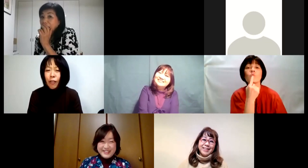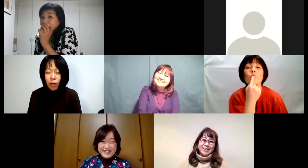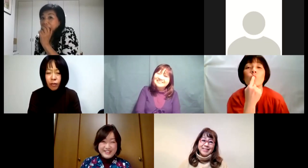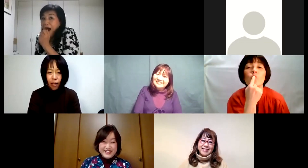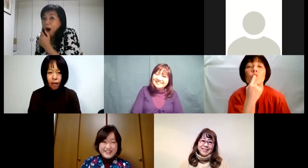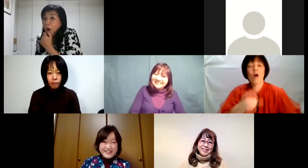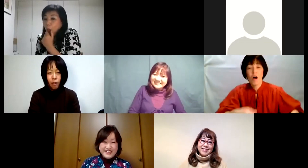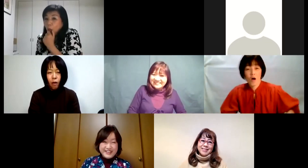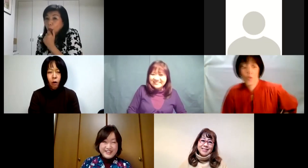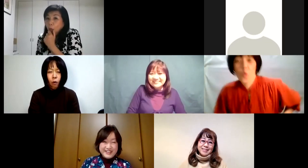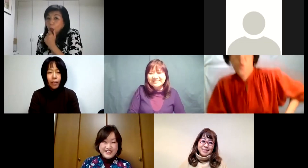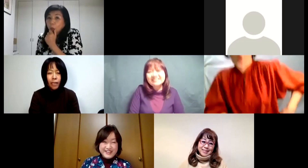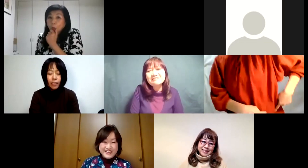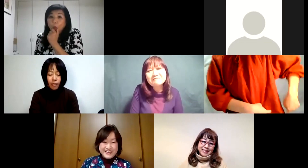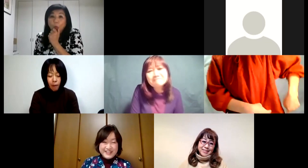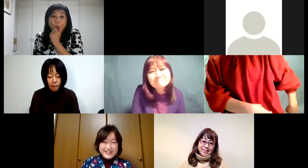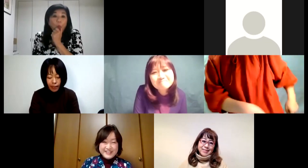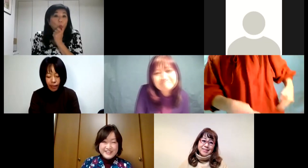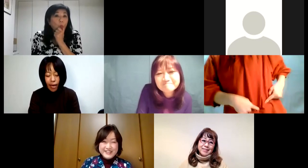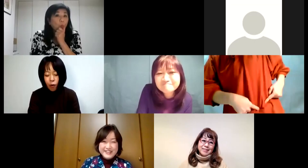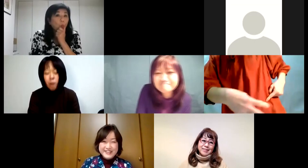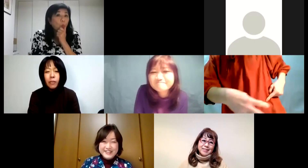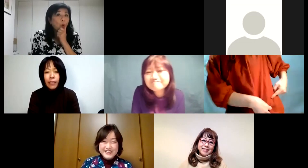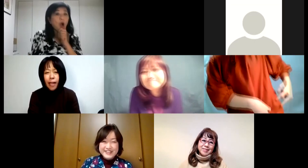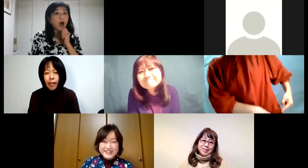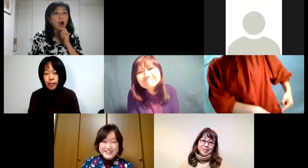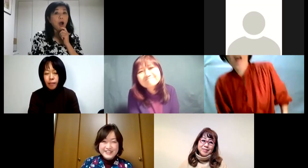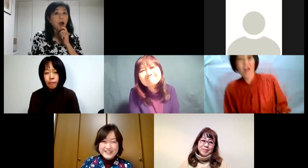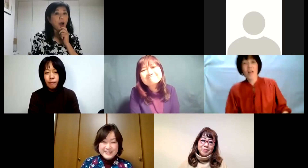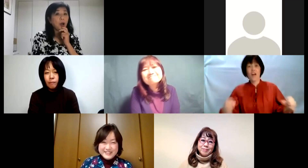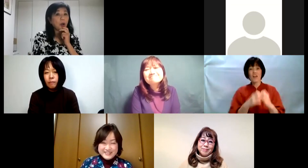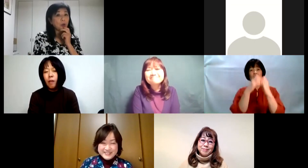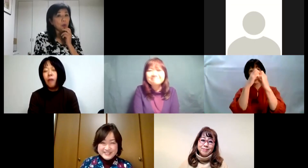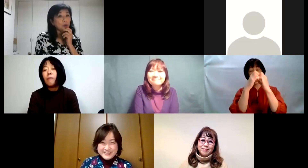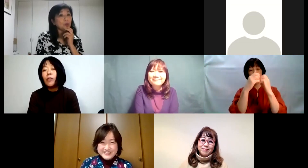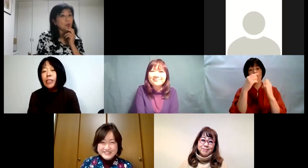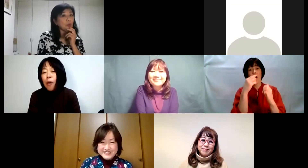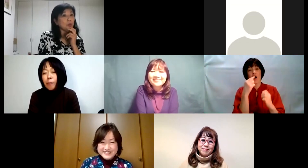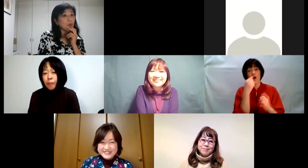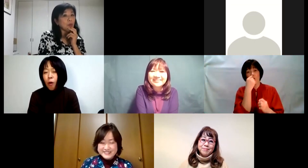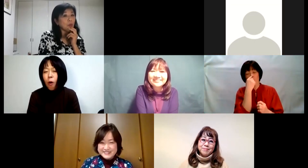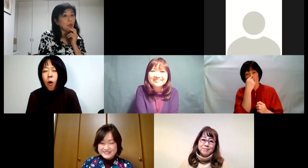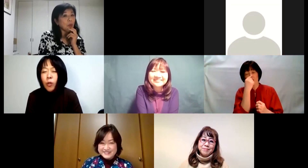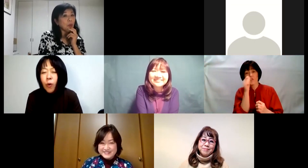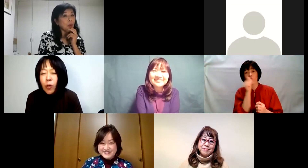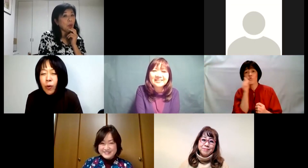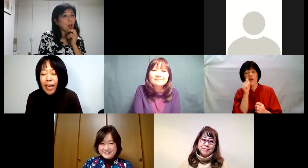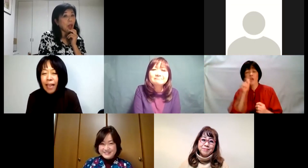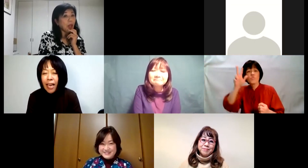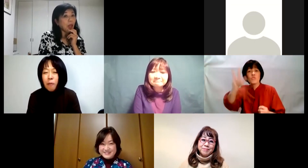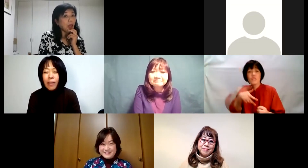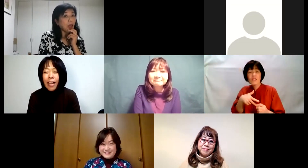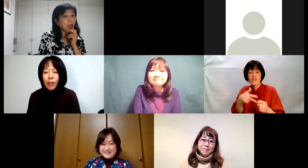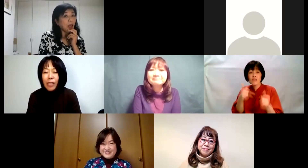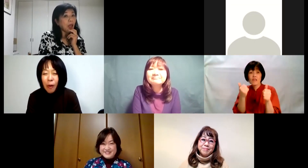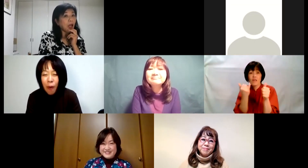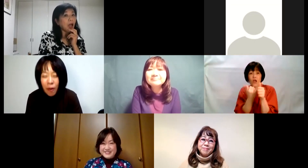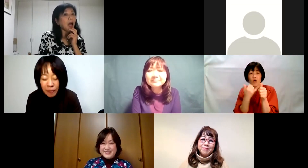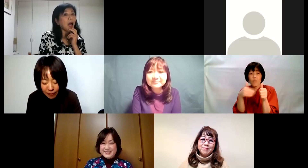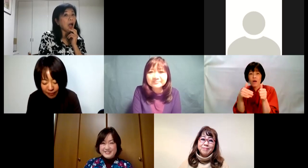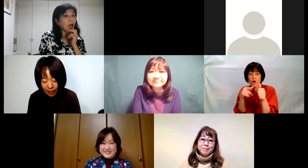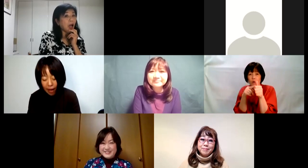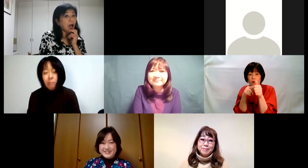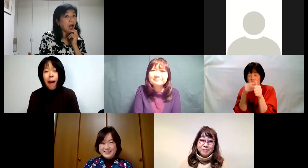らいいのって。私まだ結婚もしてないし、もちろん男の経験もない時